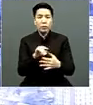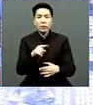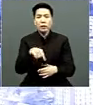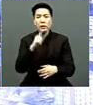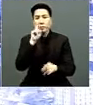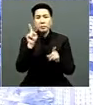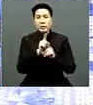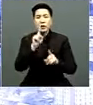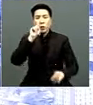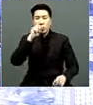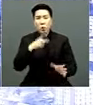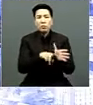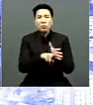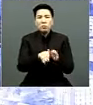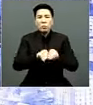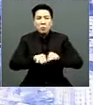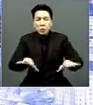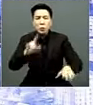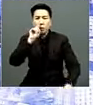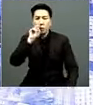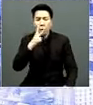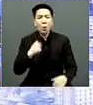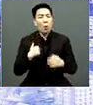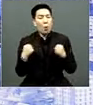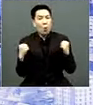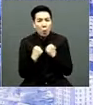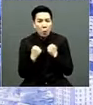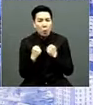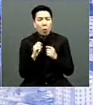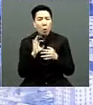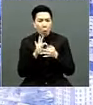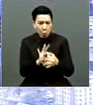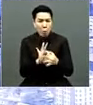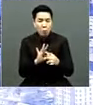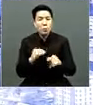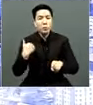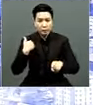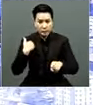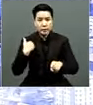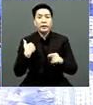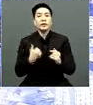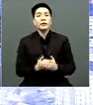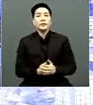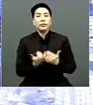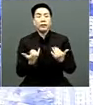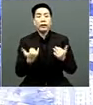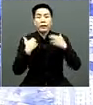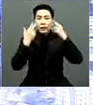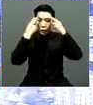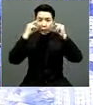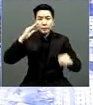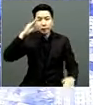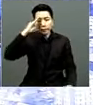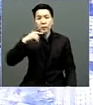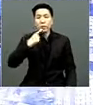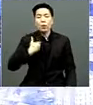กว่า second wave หรือการแพร่ระบาดของโรคในคลื่นลูกที่2อันนี้นะครับท่านก็บ